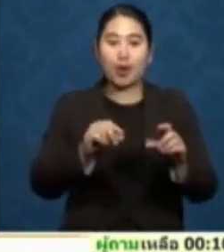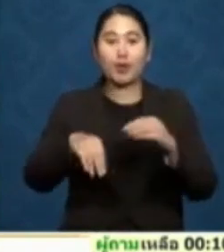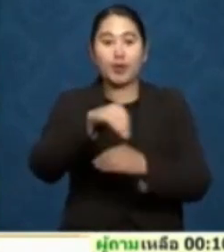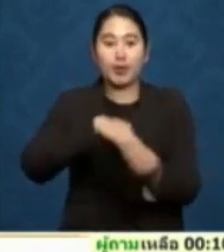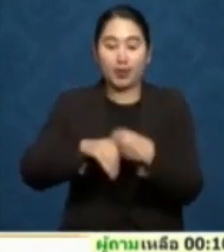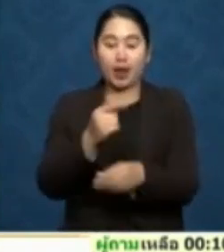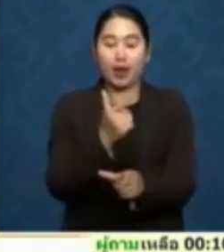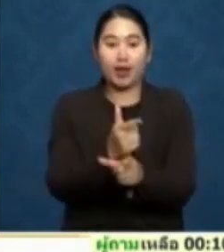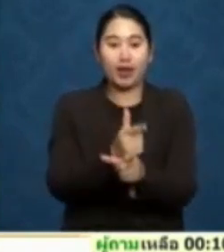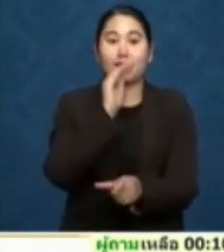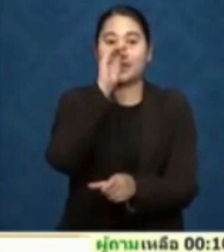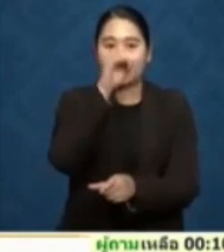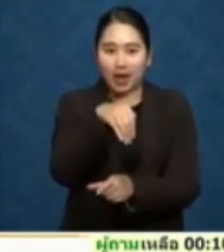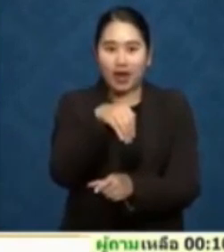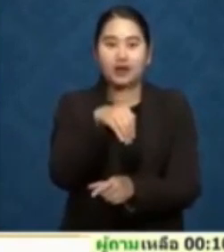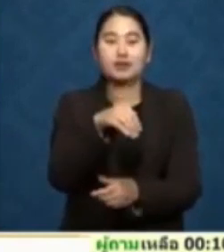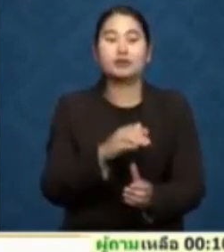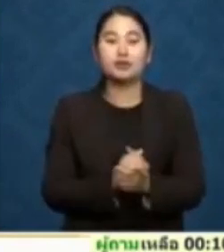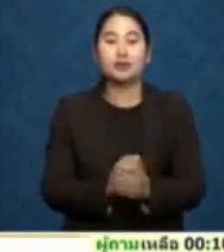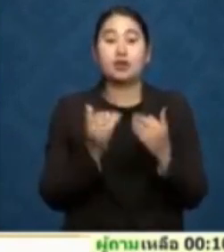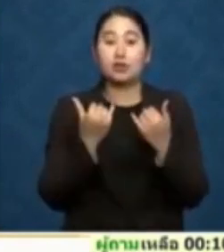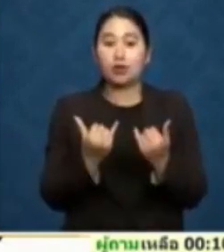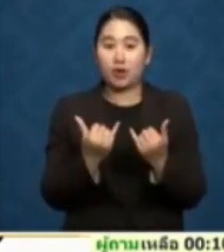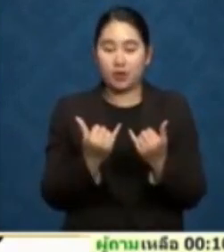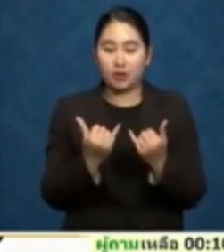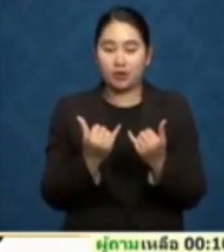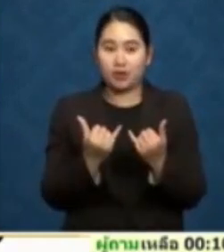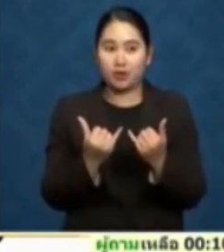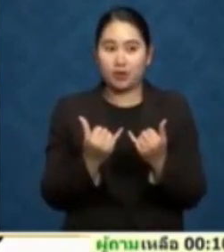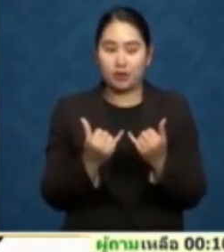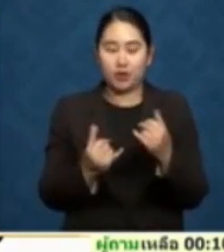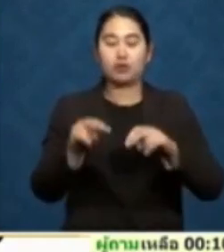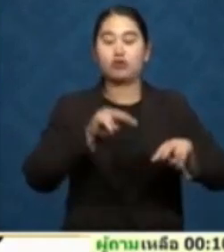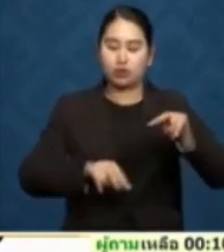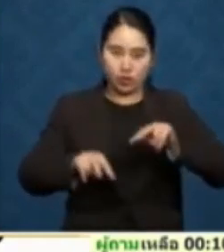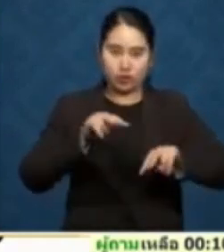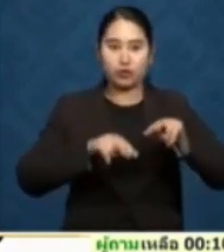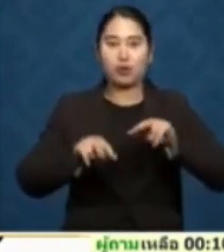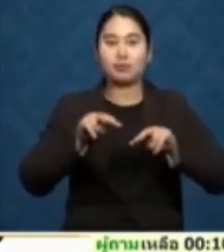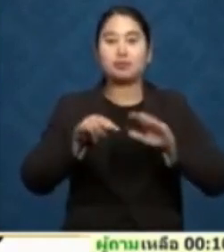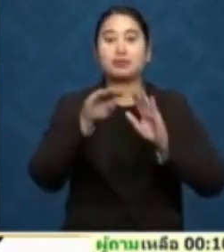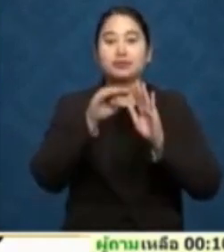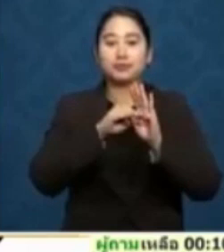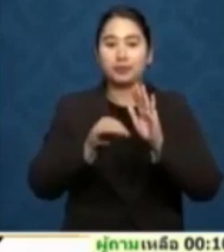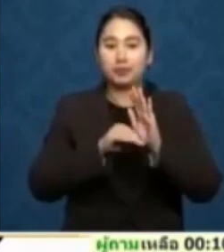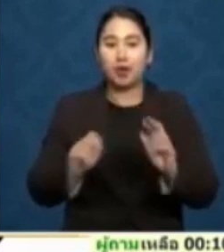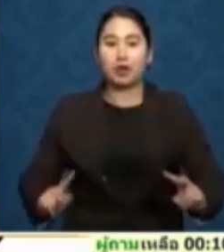ด้านการกุศลขณะนี้อยู่ในระหว่างการตรวจสอบของมหาไ